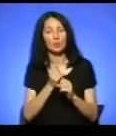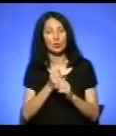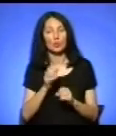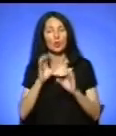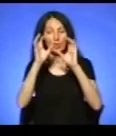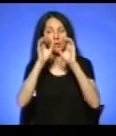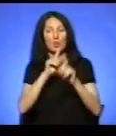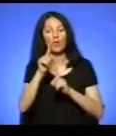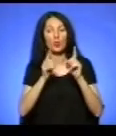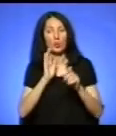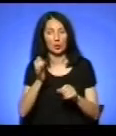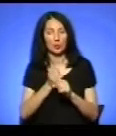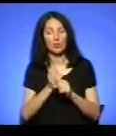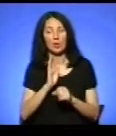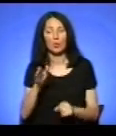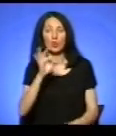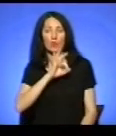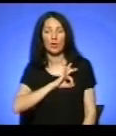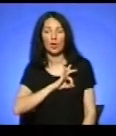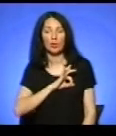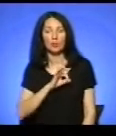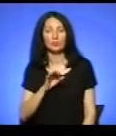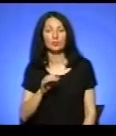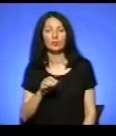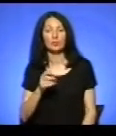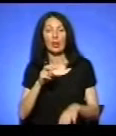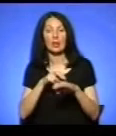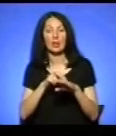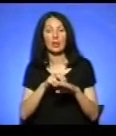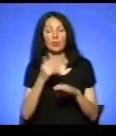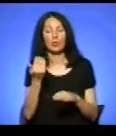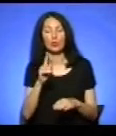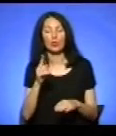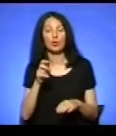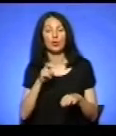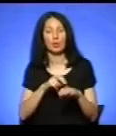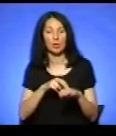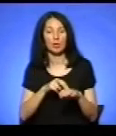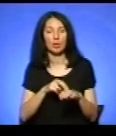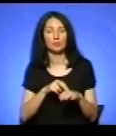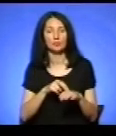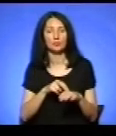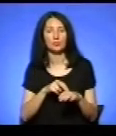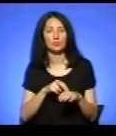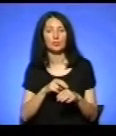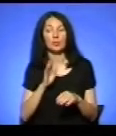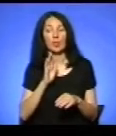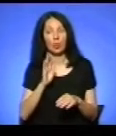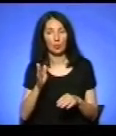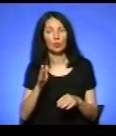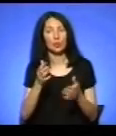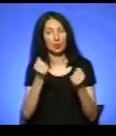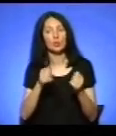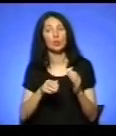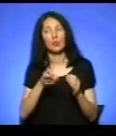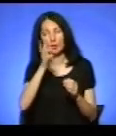запрацює, буде вигідно насамперед лікарям, тому що їм підвищать суттєво, зарплата буде підвищена. Давайте